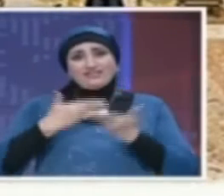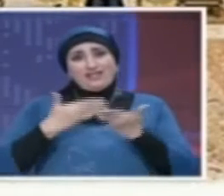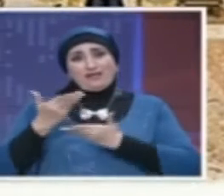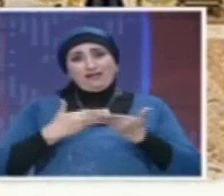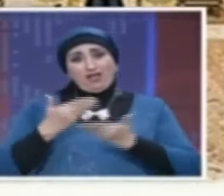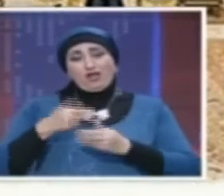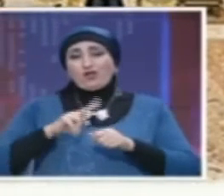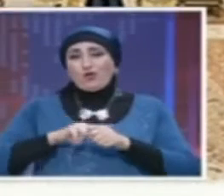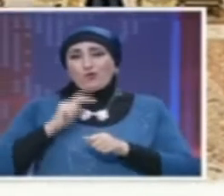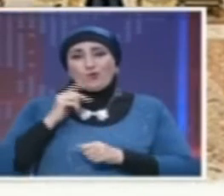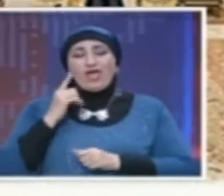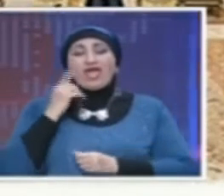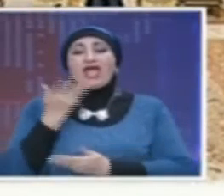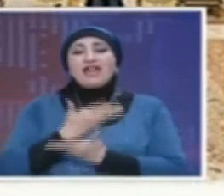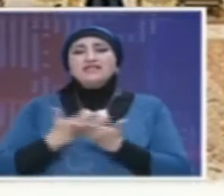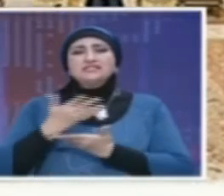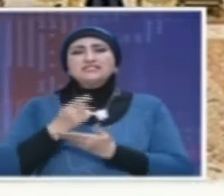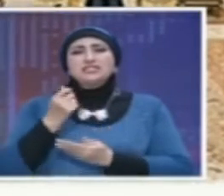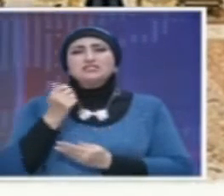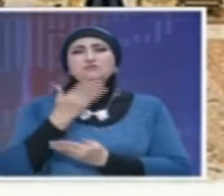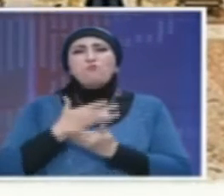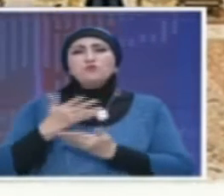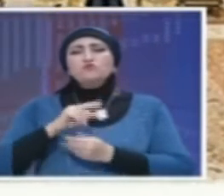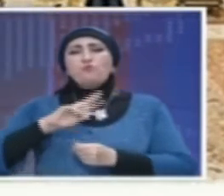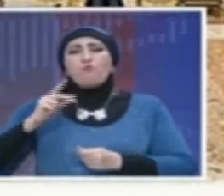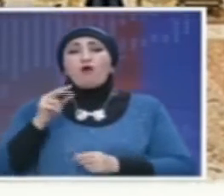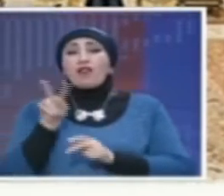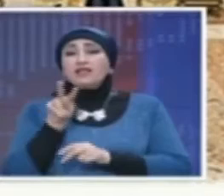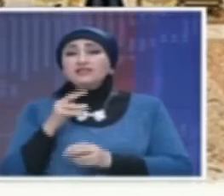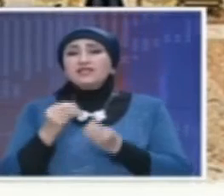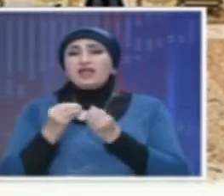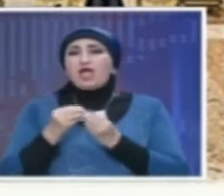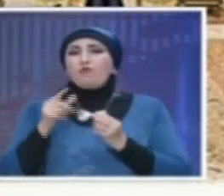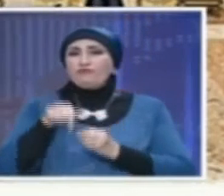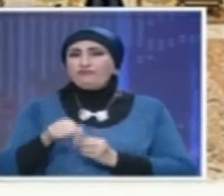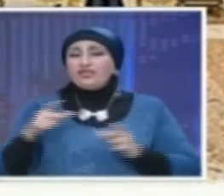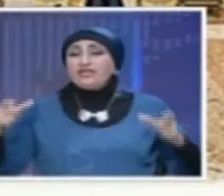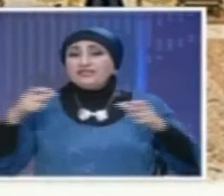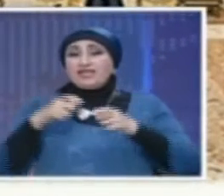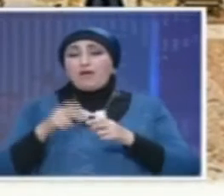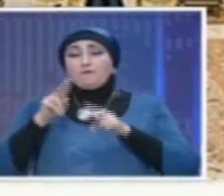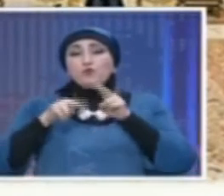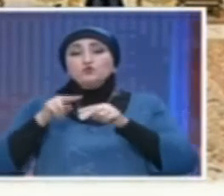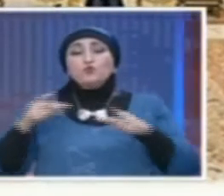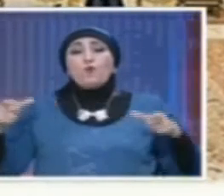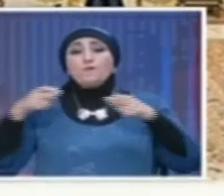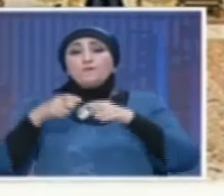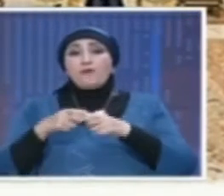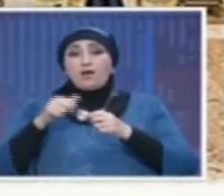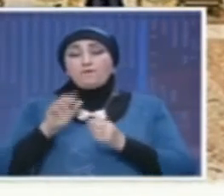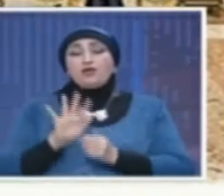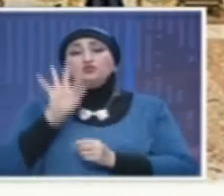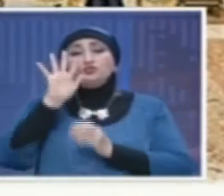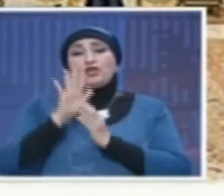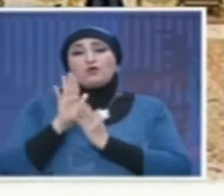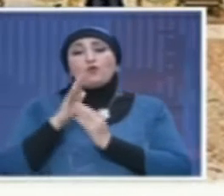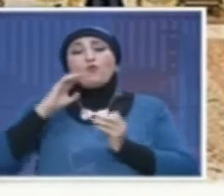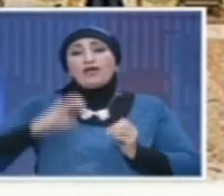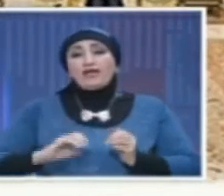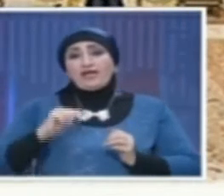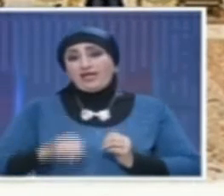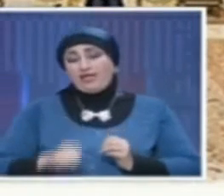التجاري والاستثمار، سواء على المستوى الثنائي أو في إطار تجمع السوق المشتركة لشرق وجنوب إفريقيا